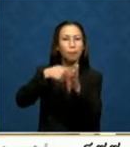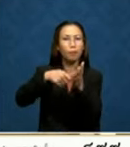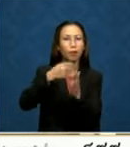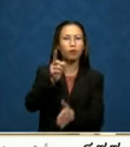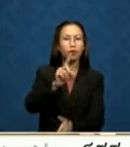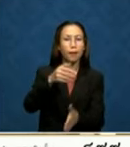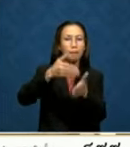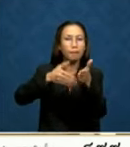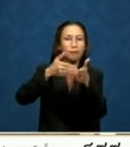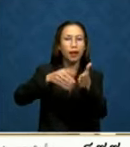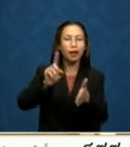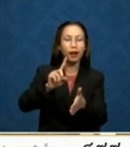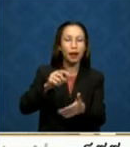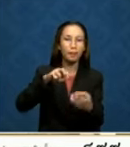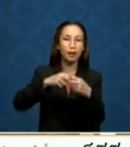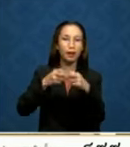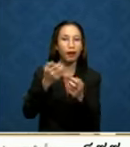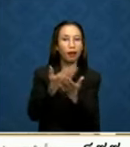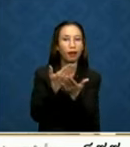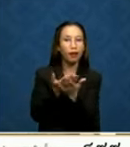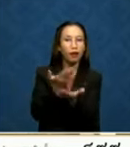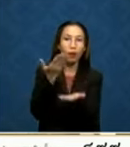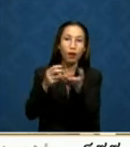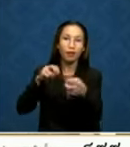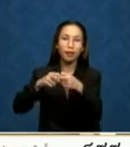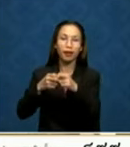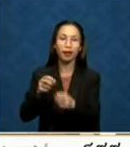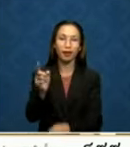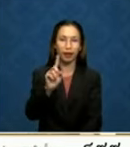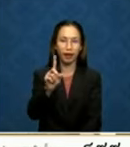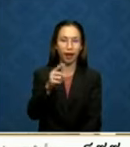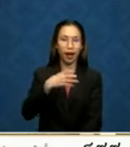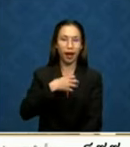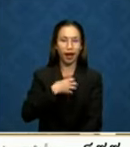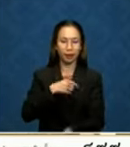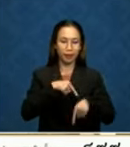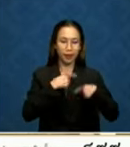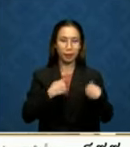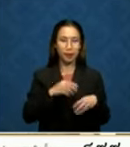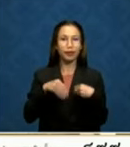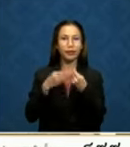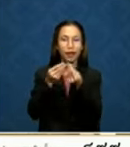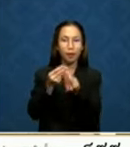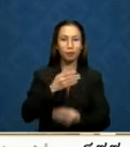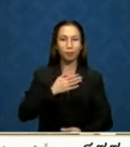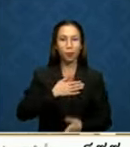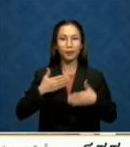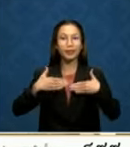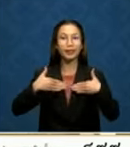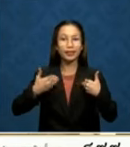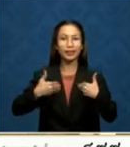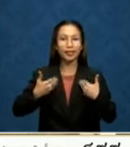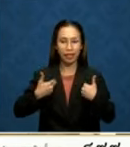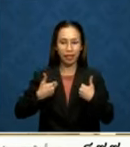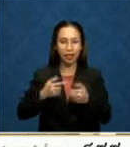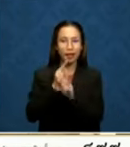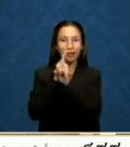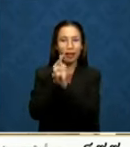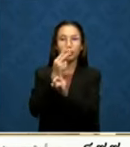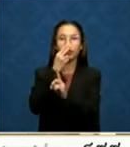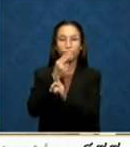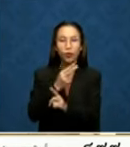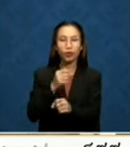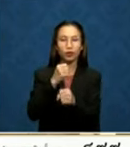รปัญหาเรื่องการเงินการทองหรือไม่จึงขอให้กำลังใจนะครับผมยินดีที่จะติดตามการทำง